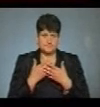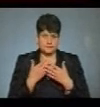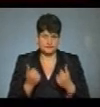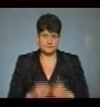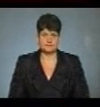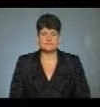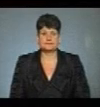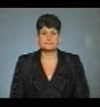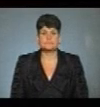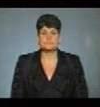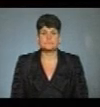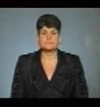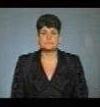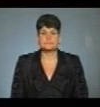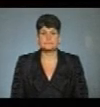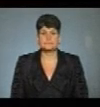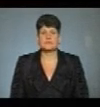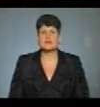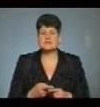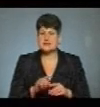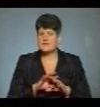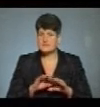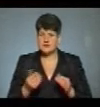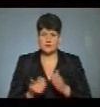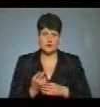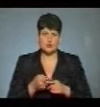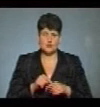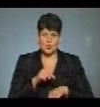Юрій Шенюк. Це вся інформація на цю